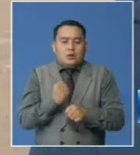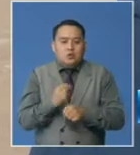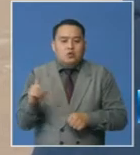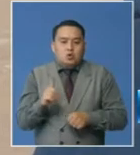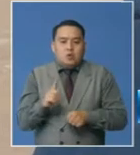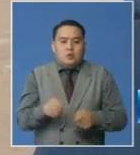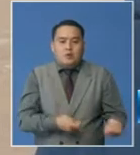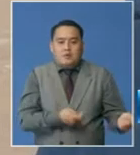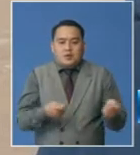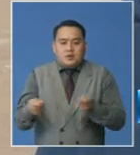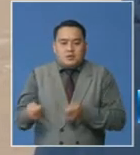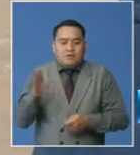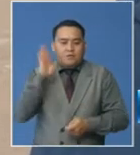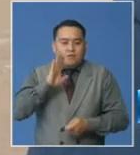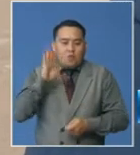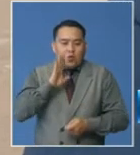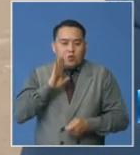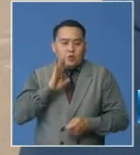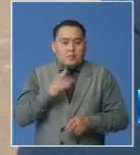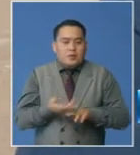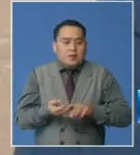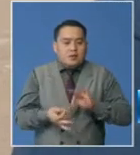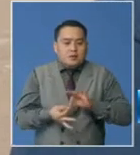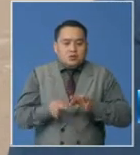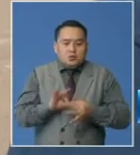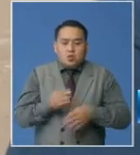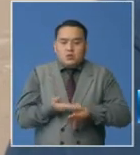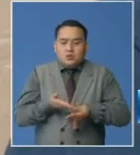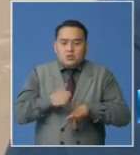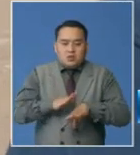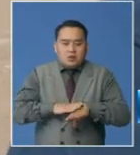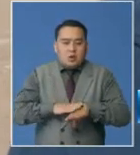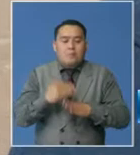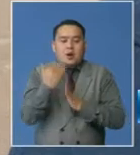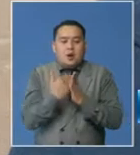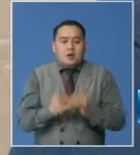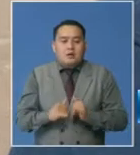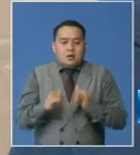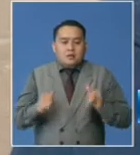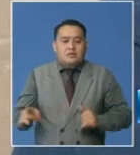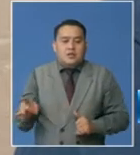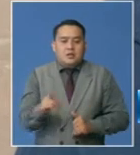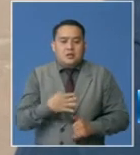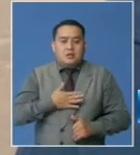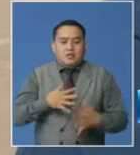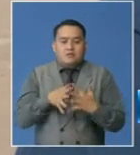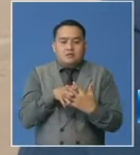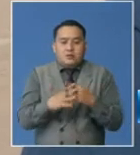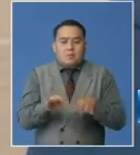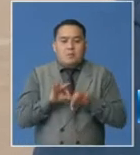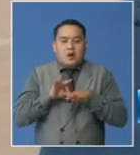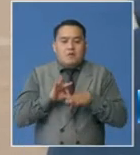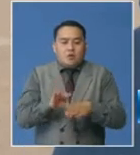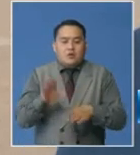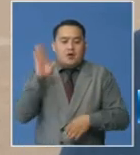чтобы достать питьевую воду. Конечно, было очень трудно для всех нас. Теперь по программе развития регионов в нашем селе проводят